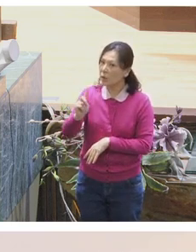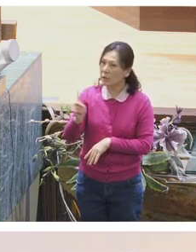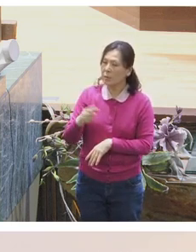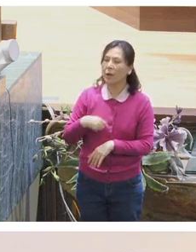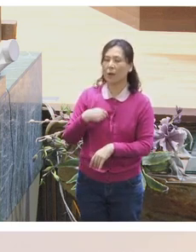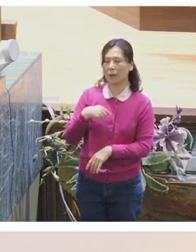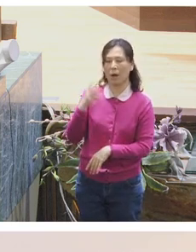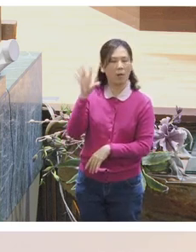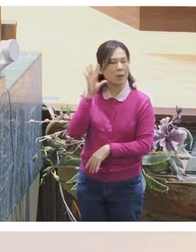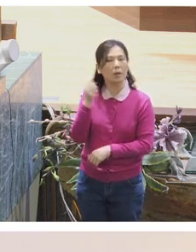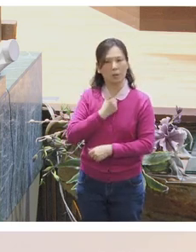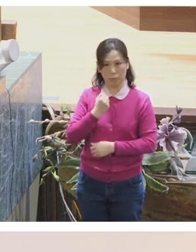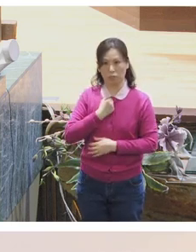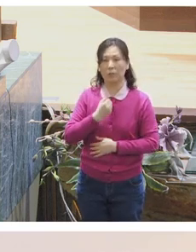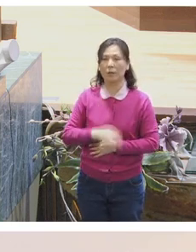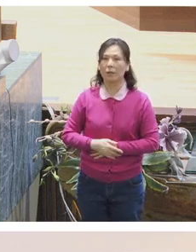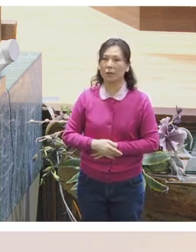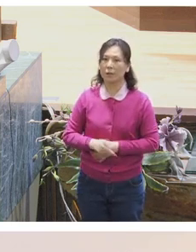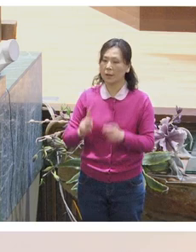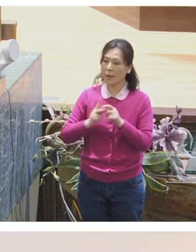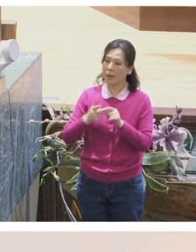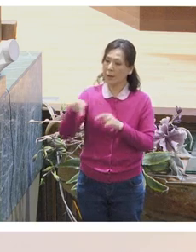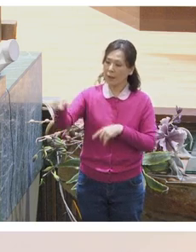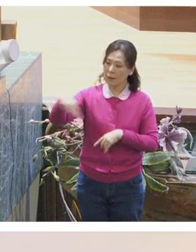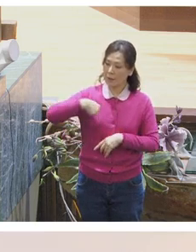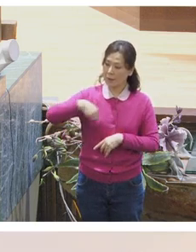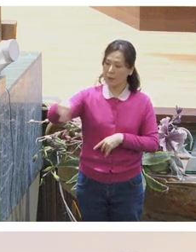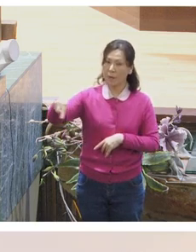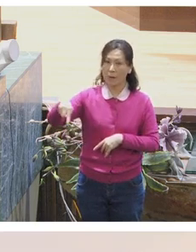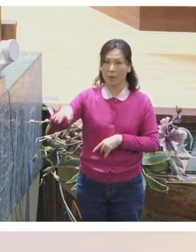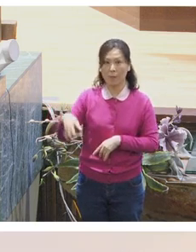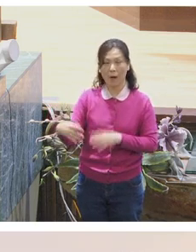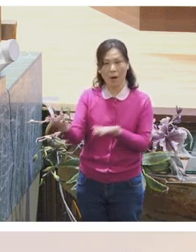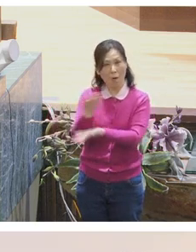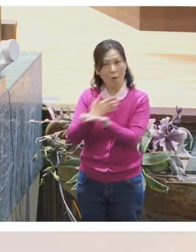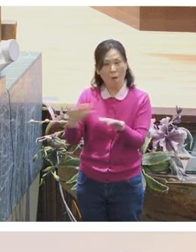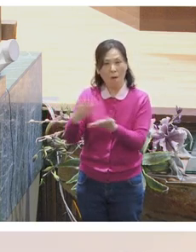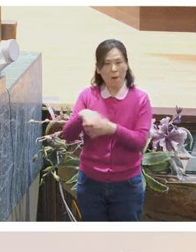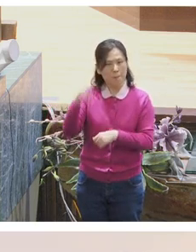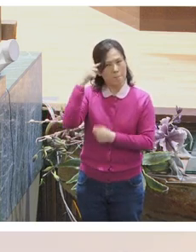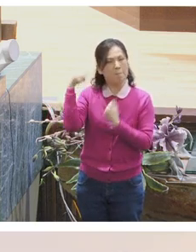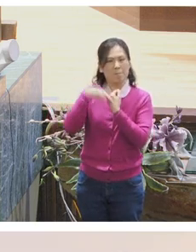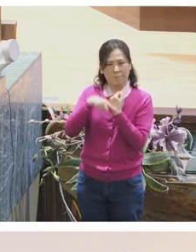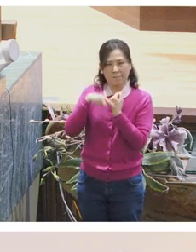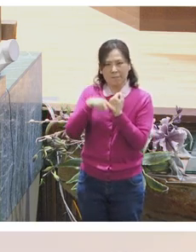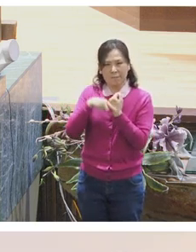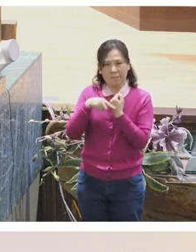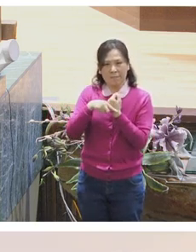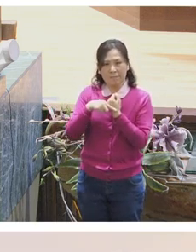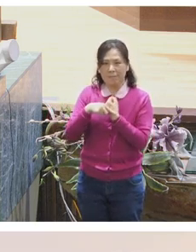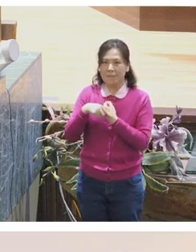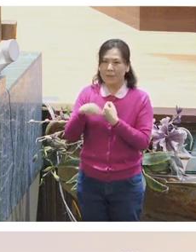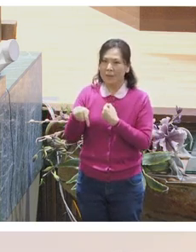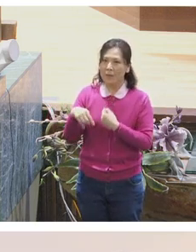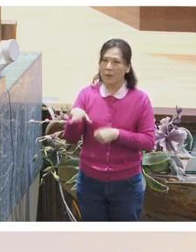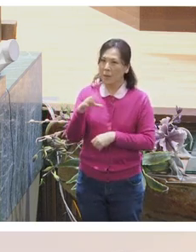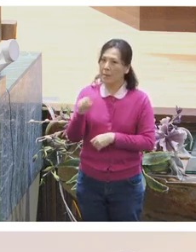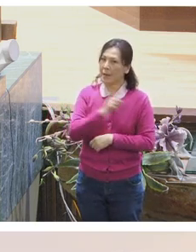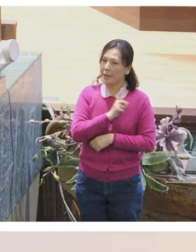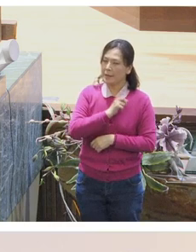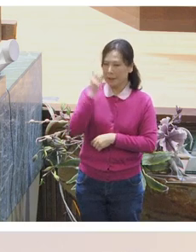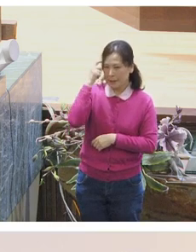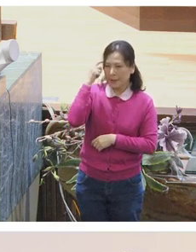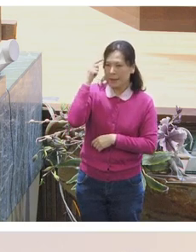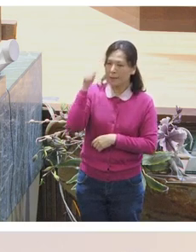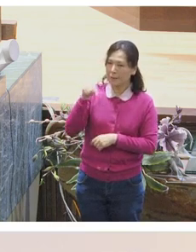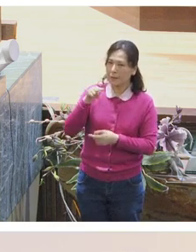在讲什么，以及在跟对方讲、对方说话的时候，需要想办法，把话说成是